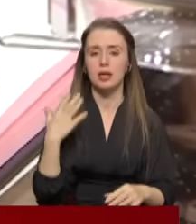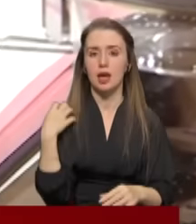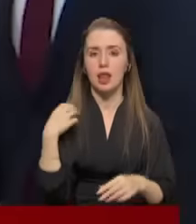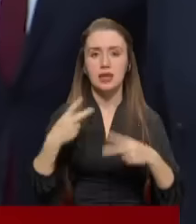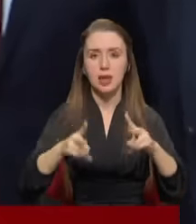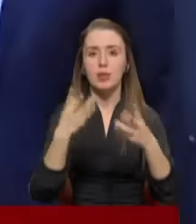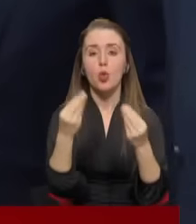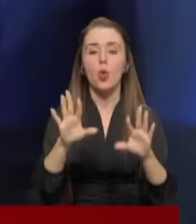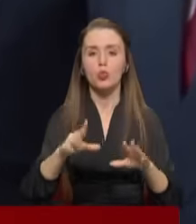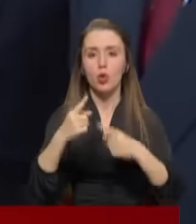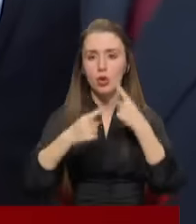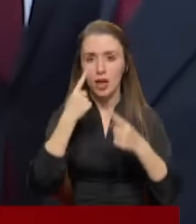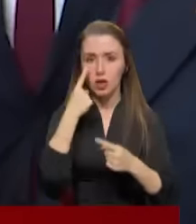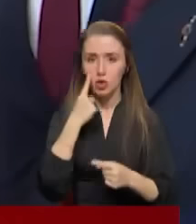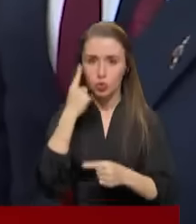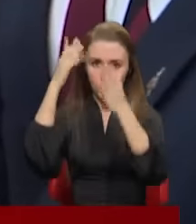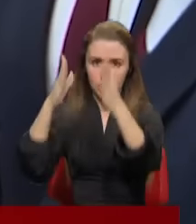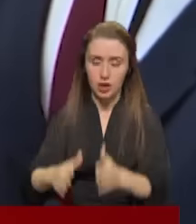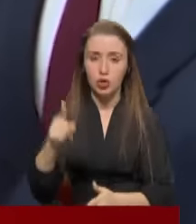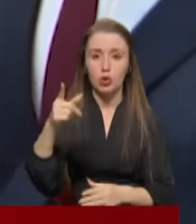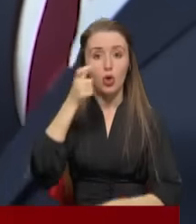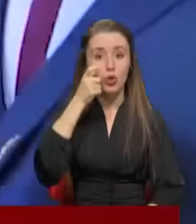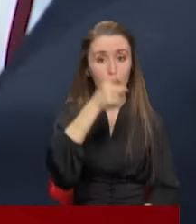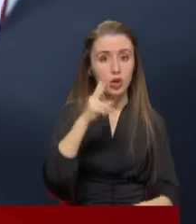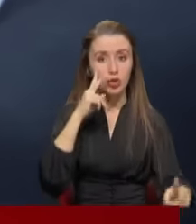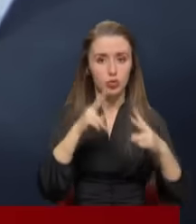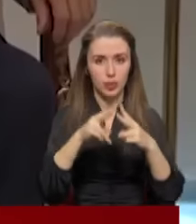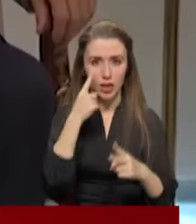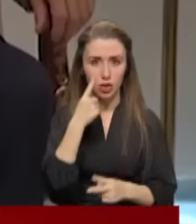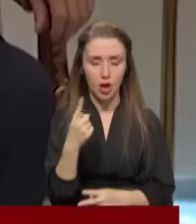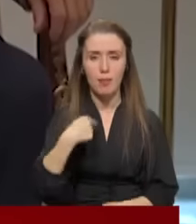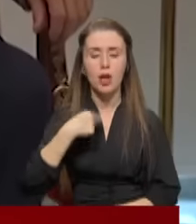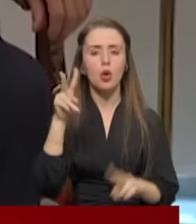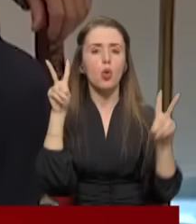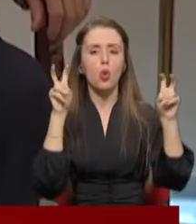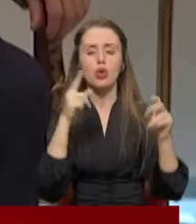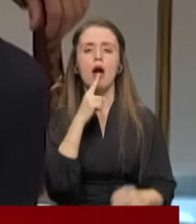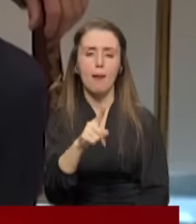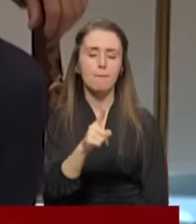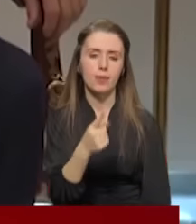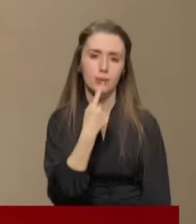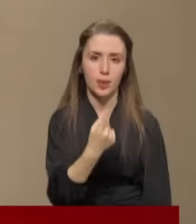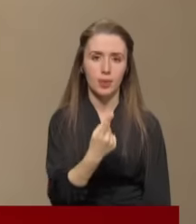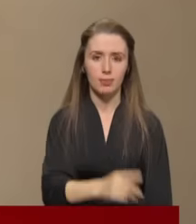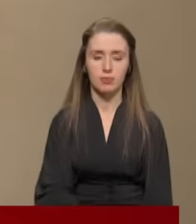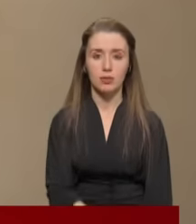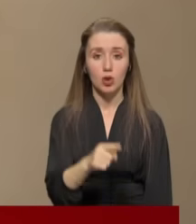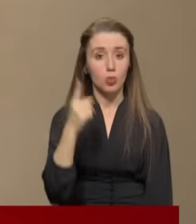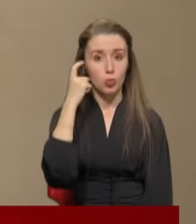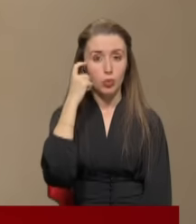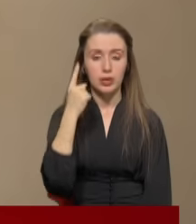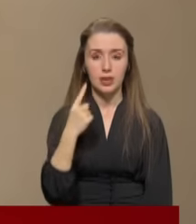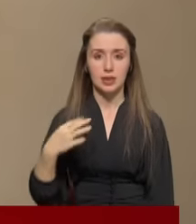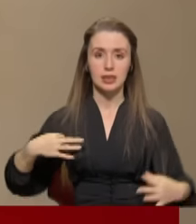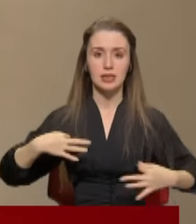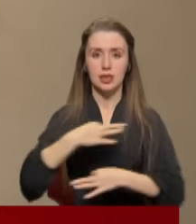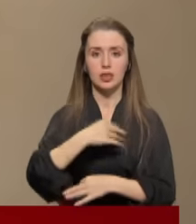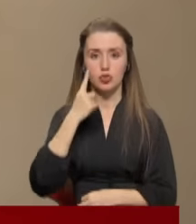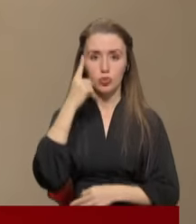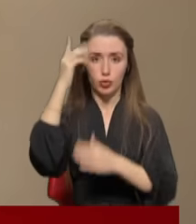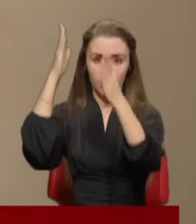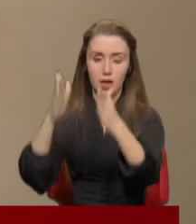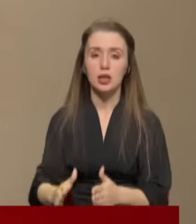olamadı. İddiaya göre Cumhurbaşkanı Erdoğan Özgür Özel görüşmesinde ben o konuda talimatı vermiştim dedi. Bu bilginin Sayın Cumhurbaşkanı'nda